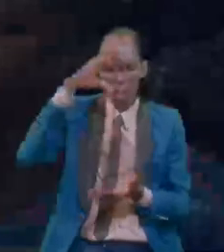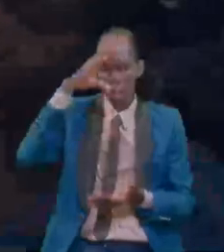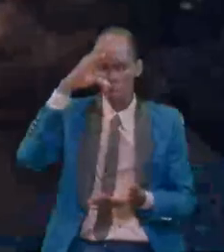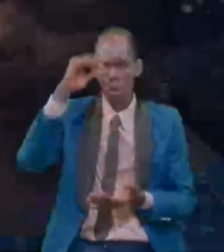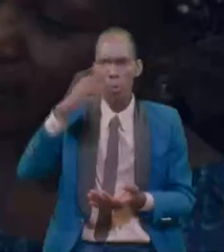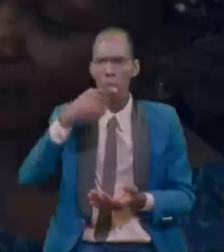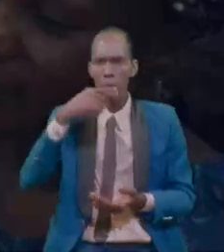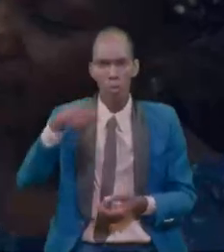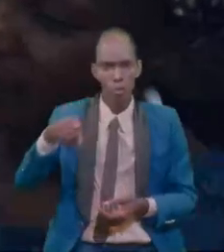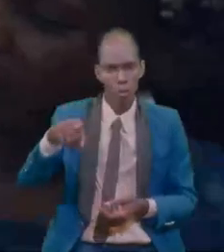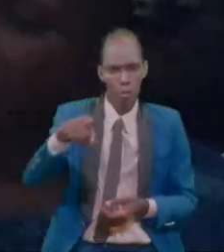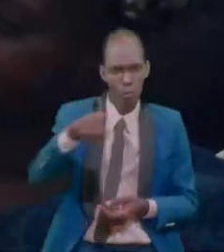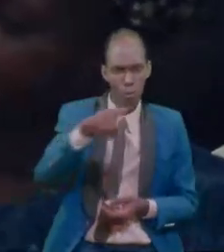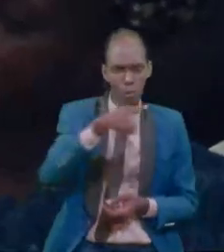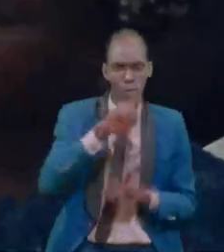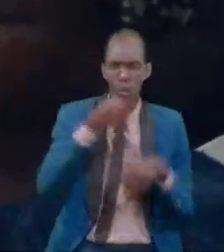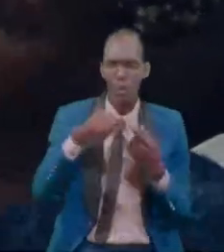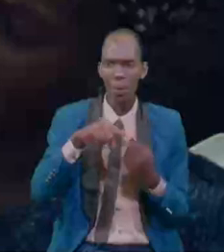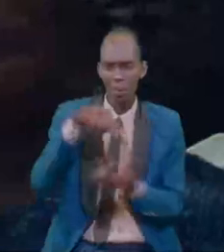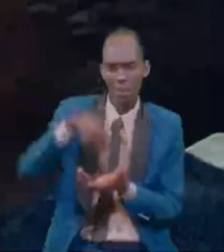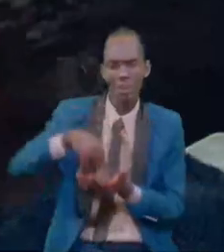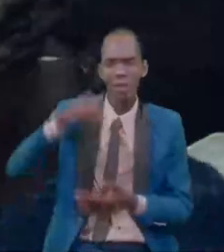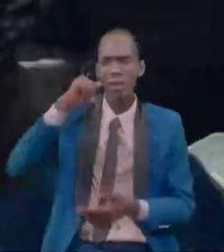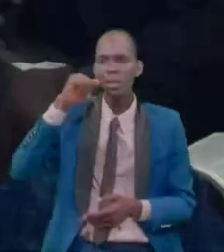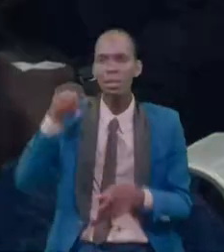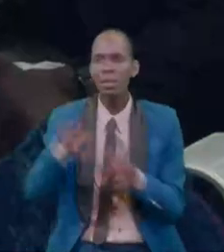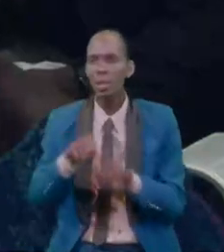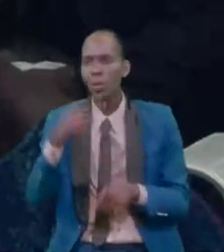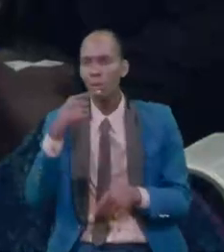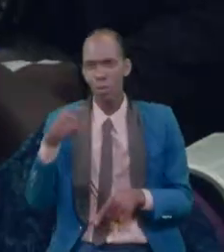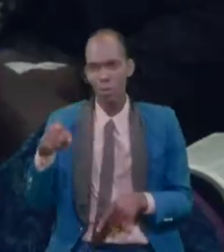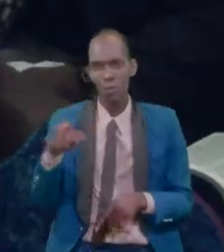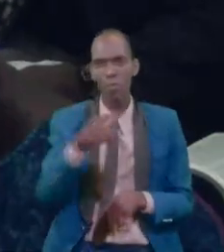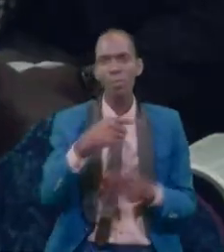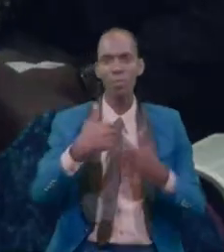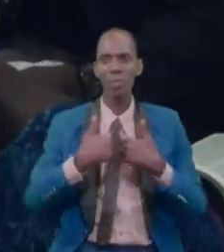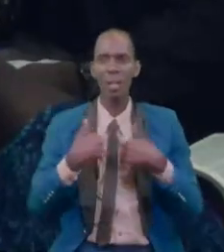moi. Il parle à cette sœur devant moi.